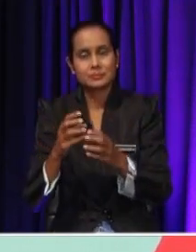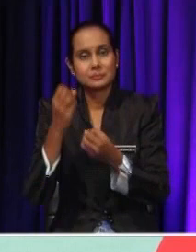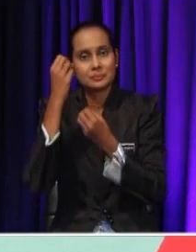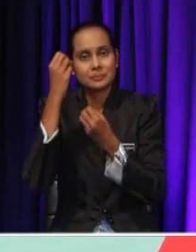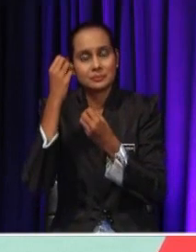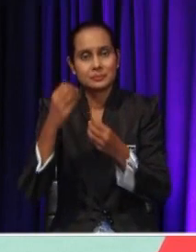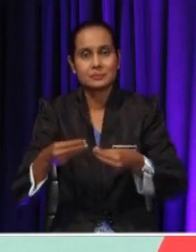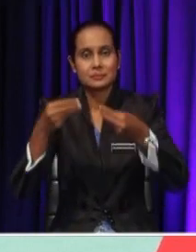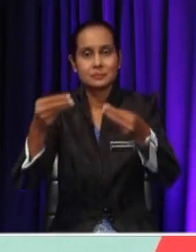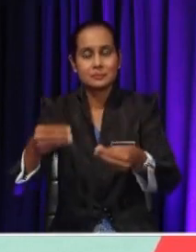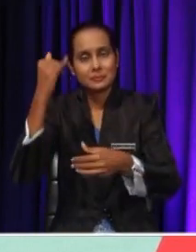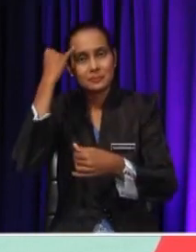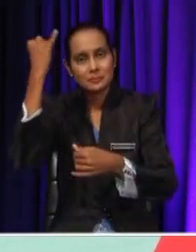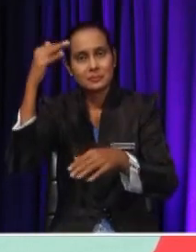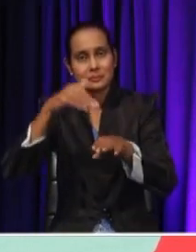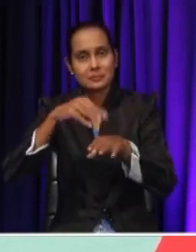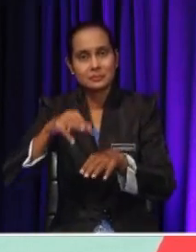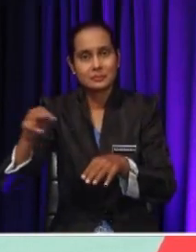kepada anak muridnya